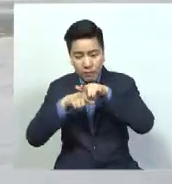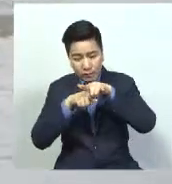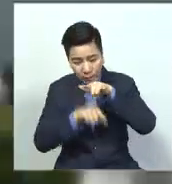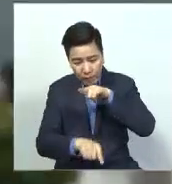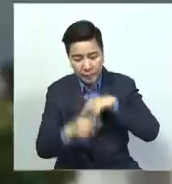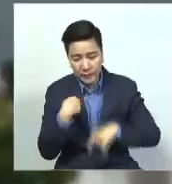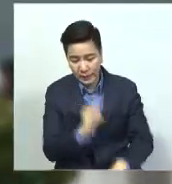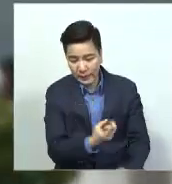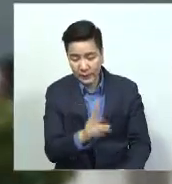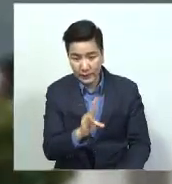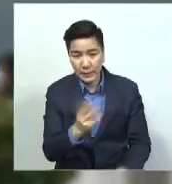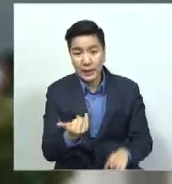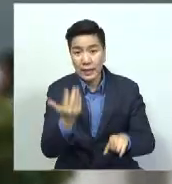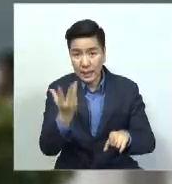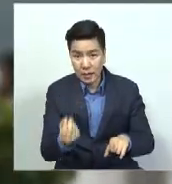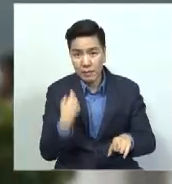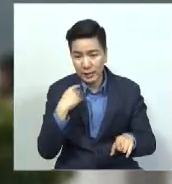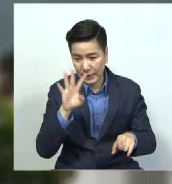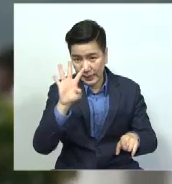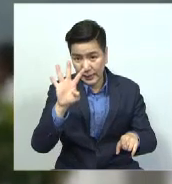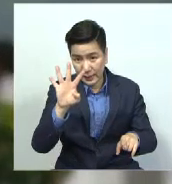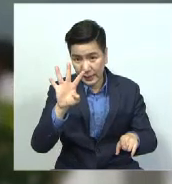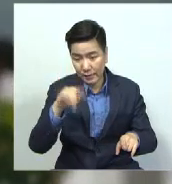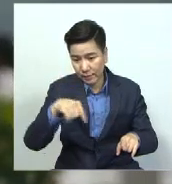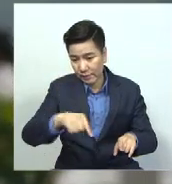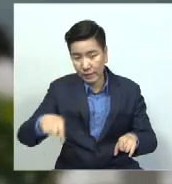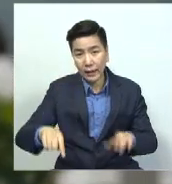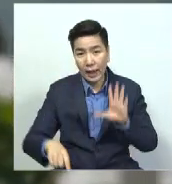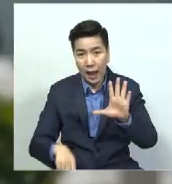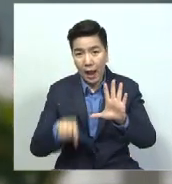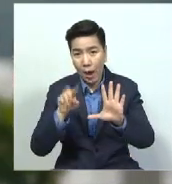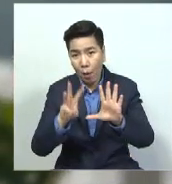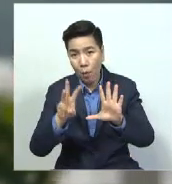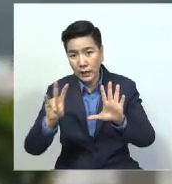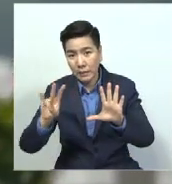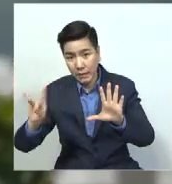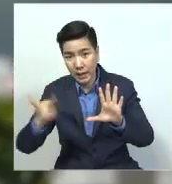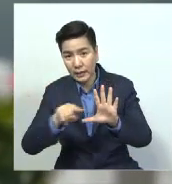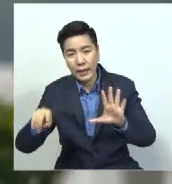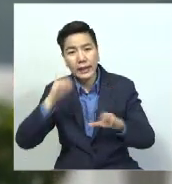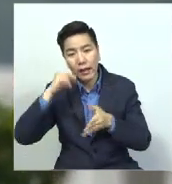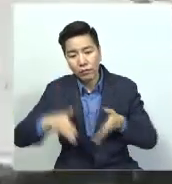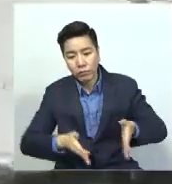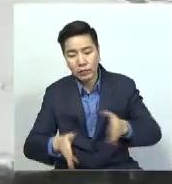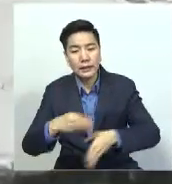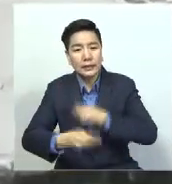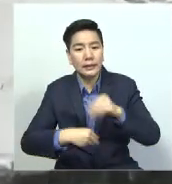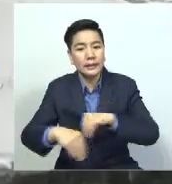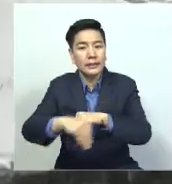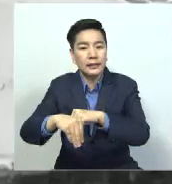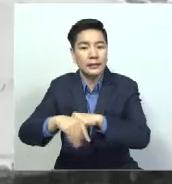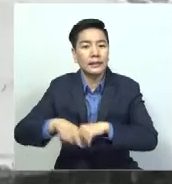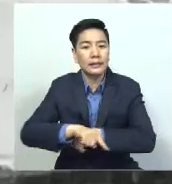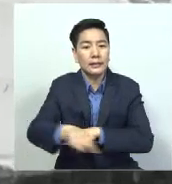อนนี้นะคะยังเหลือพื้นที่อีก4โซนคือบริเวณโซนที่5ถึงโซนที่8อยู่บริเวณแม่น้ำแม่กลองฝั่งตลาด